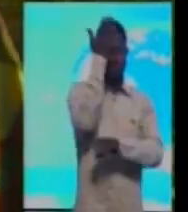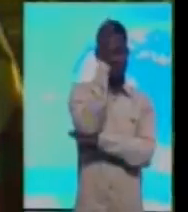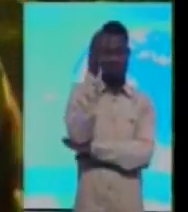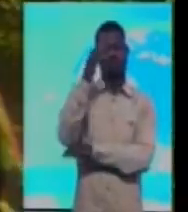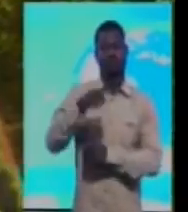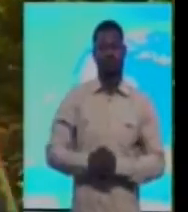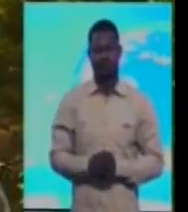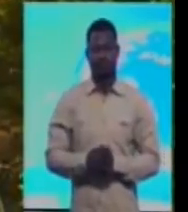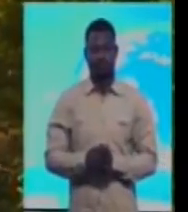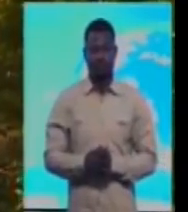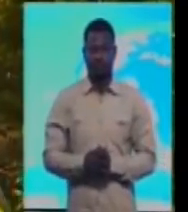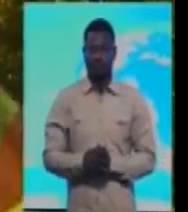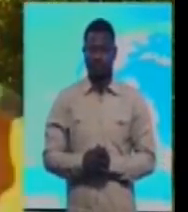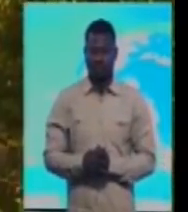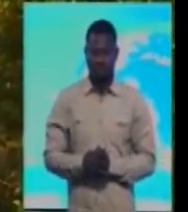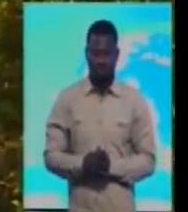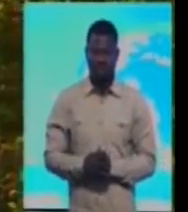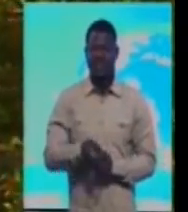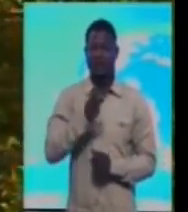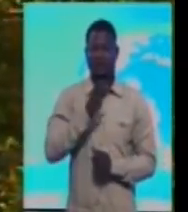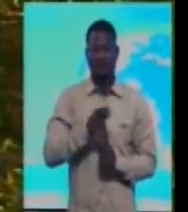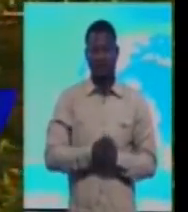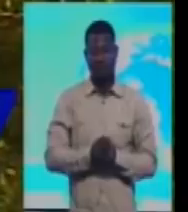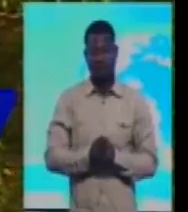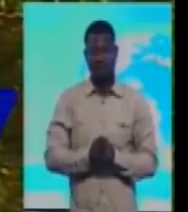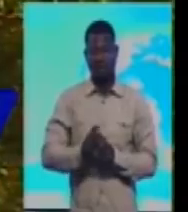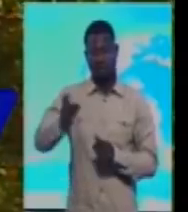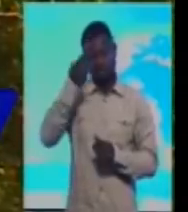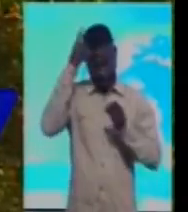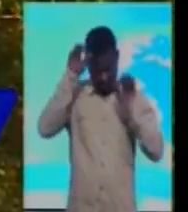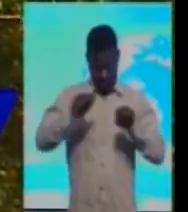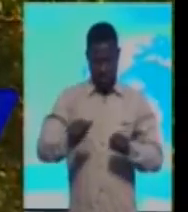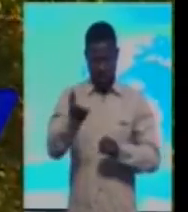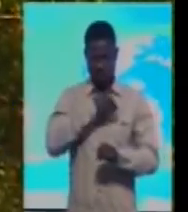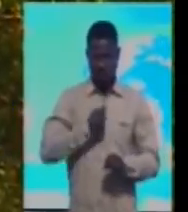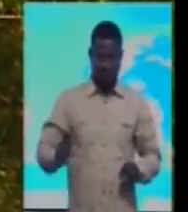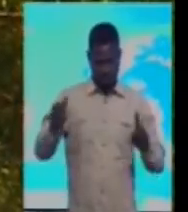La Grande Brevette vraiment a pu récupérer pour l'instant